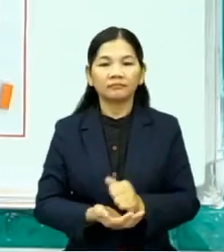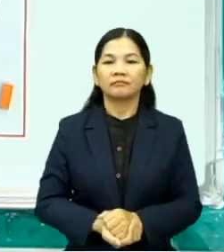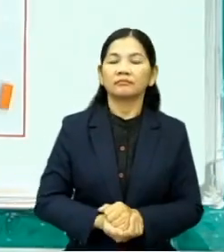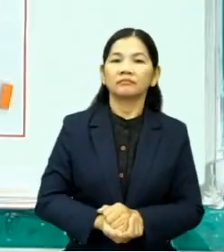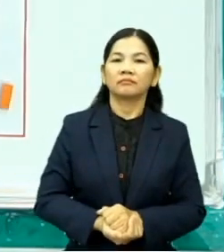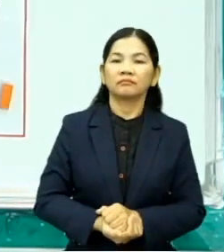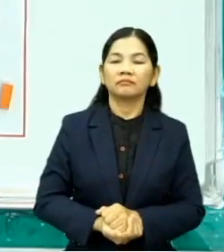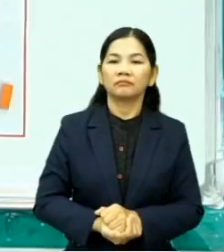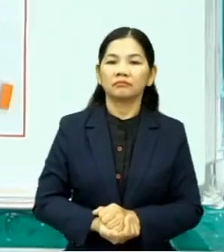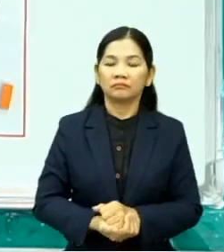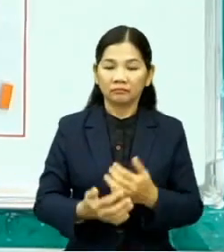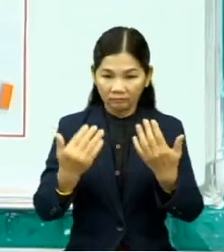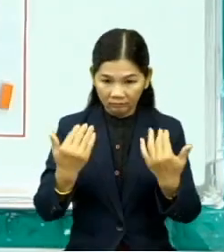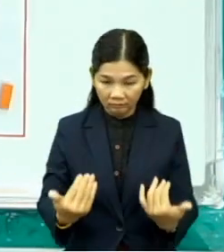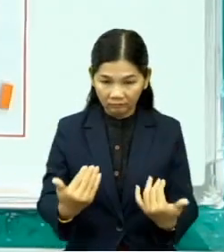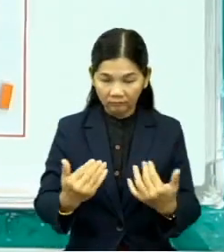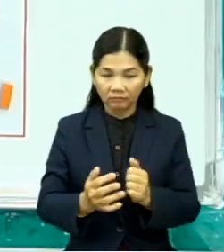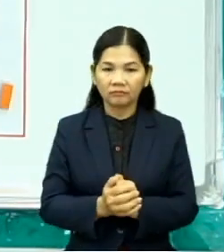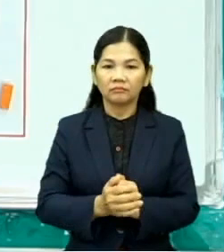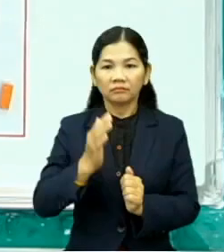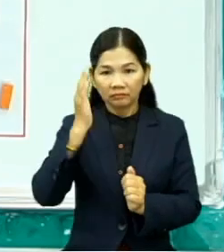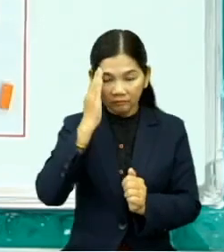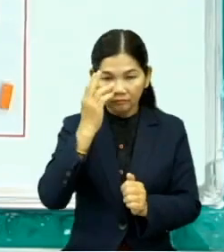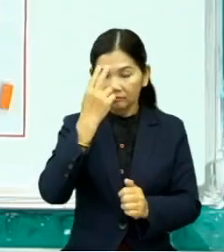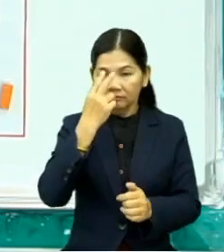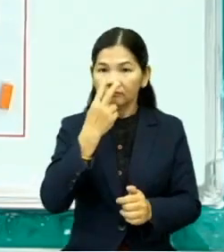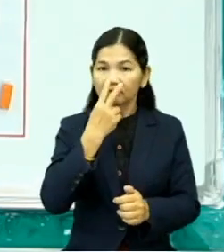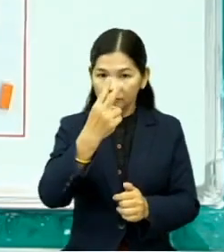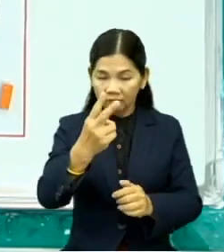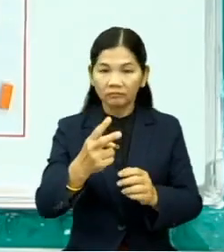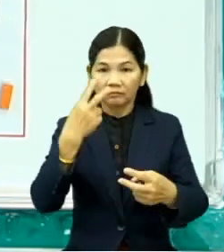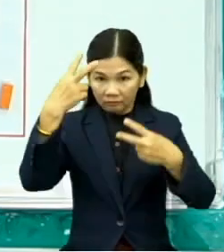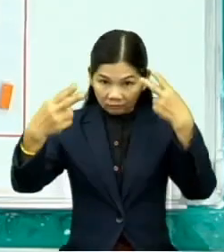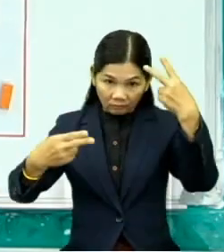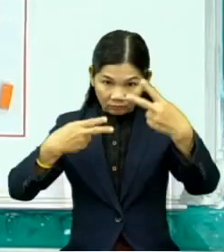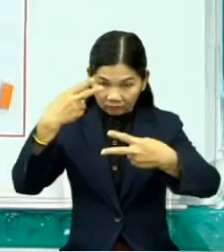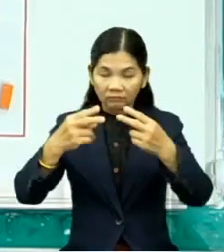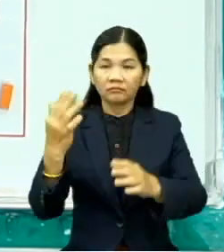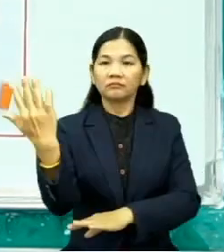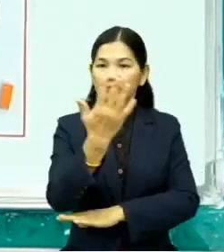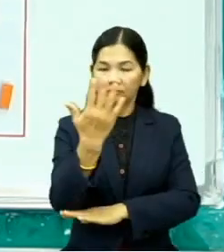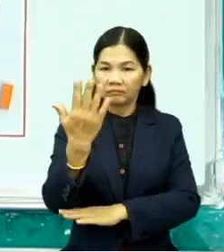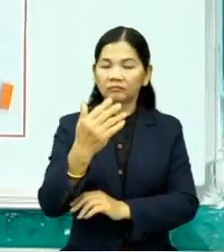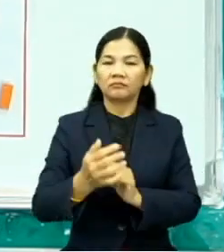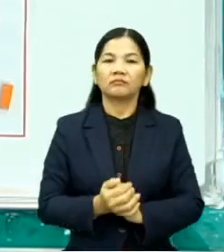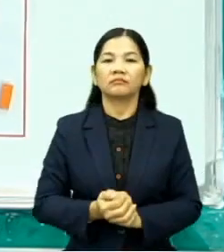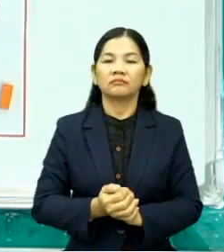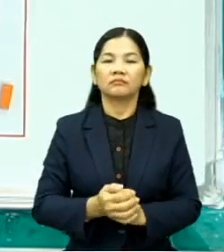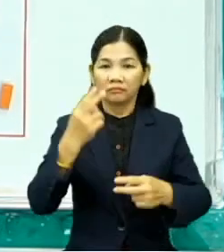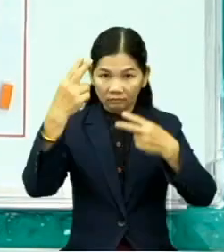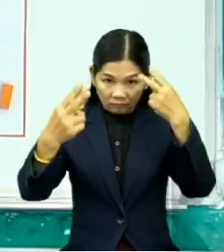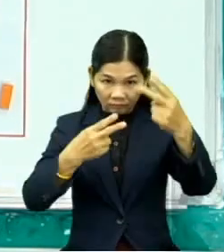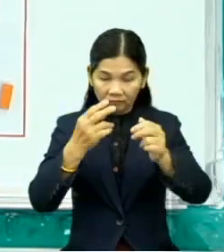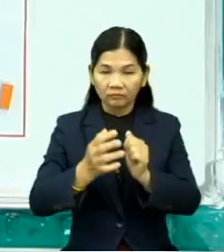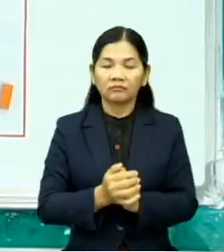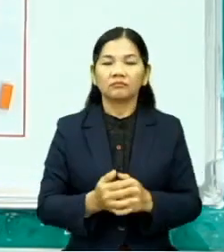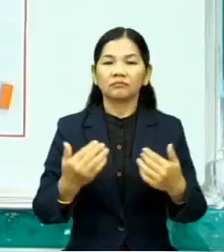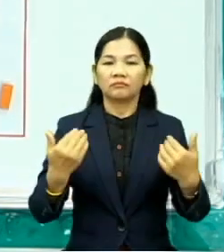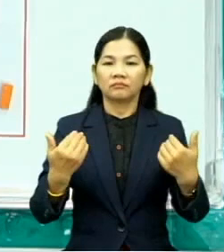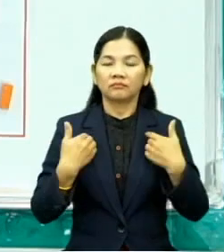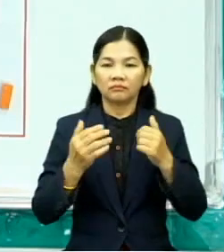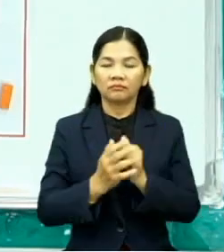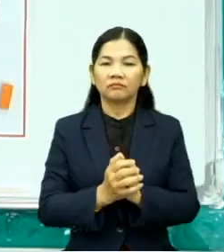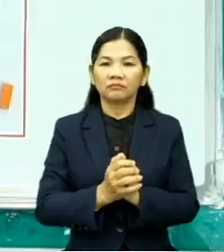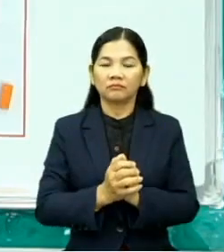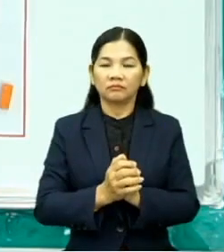chà bên nơi khăn ông bạch bàn dưới bởi tam rồi dạ ca tu sân á tam rồi dạ tu rồi tu ấy tế chà tam rồi dạ tu rồi tu rư có tam rồi